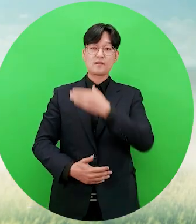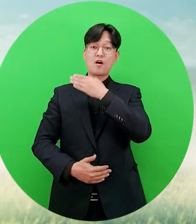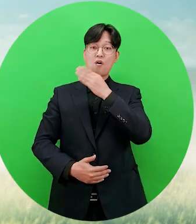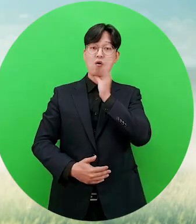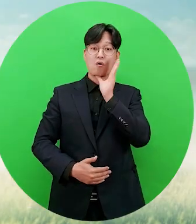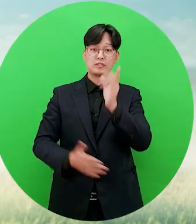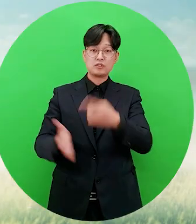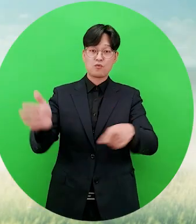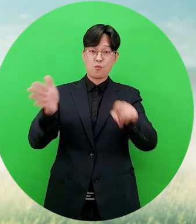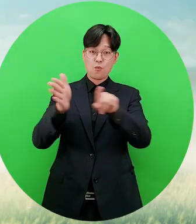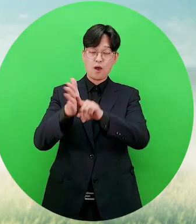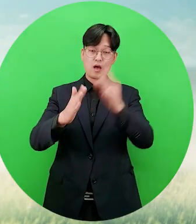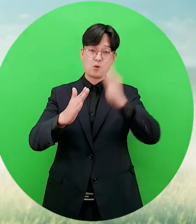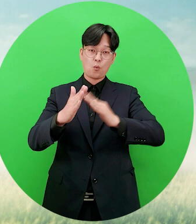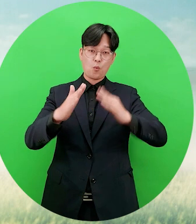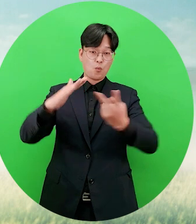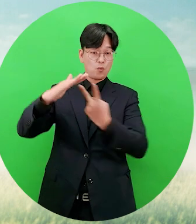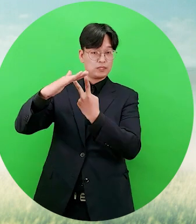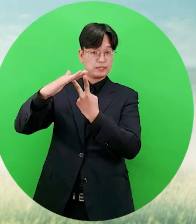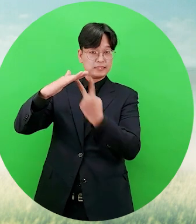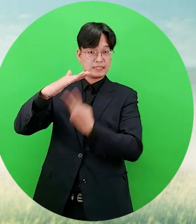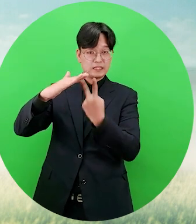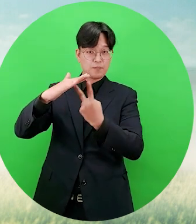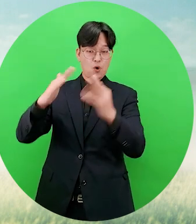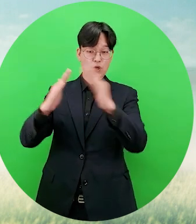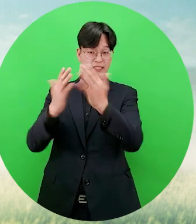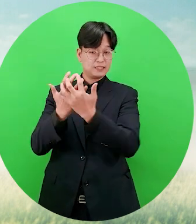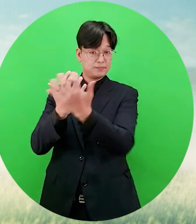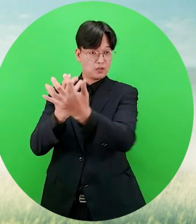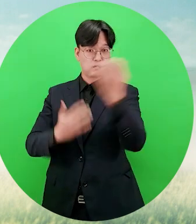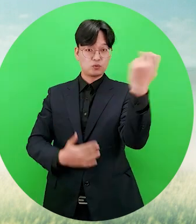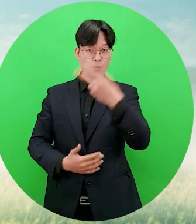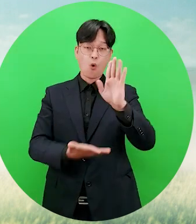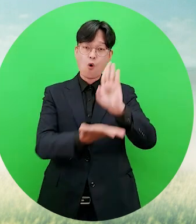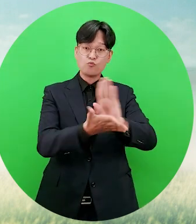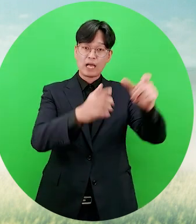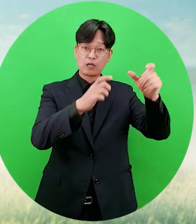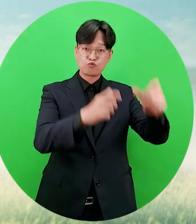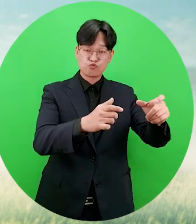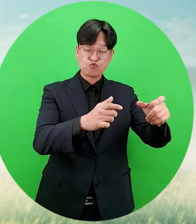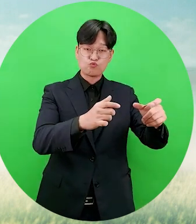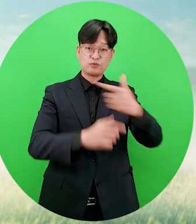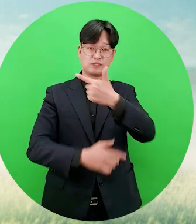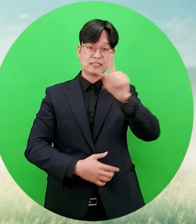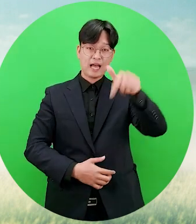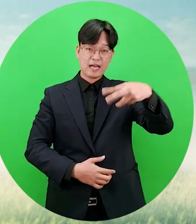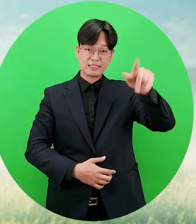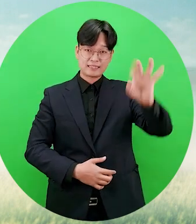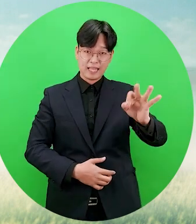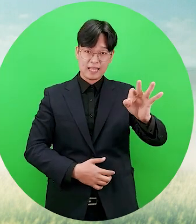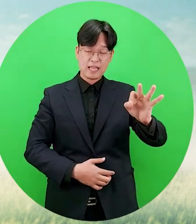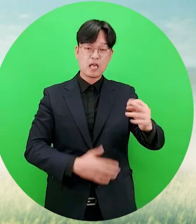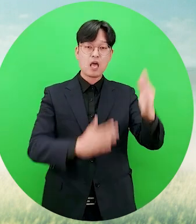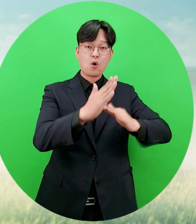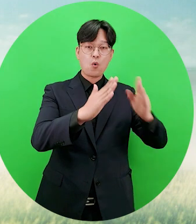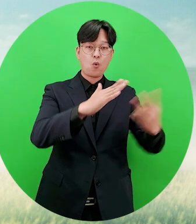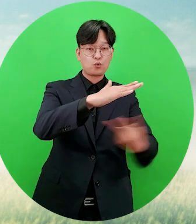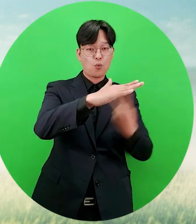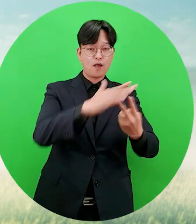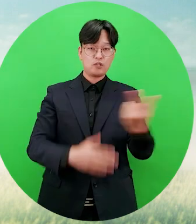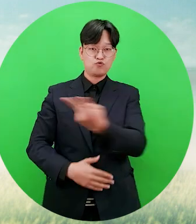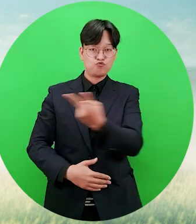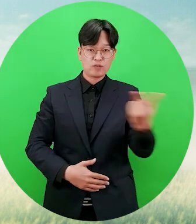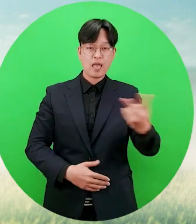어르신들을 위한 공공 실버타운과 분당구 낙생 공공주택지구에 공공요양원을